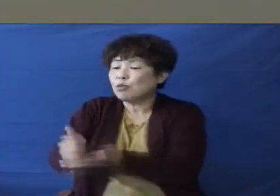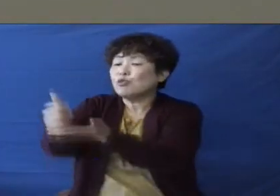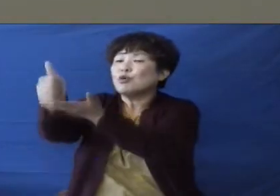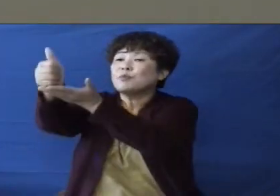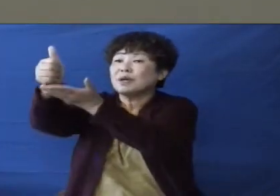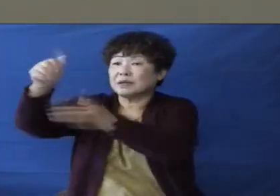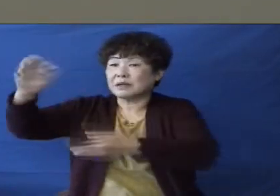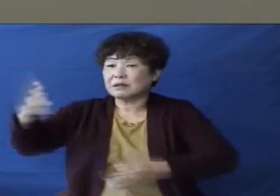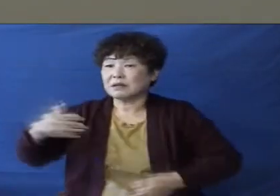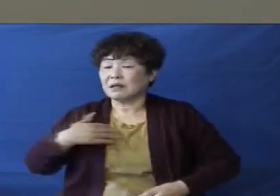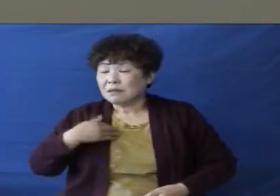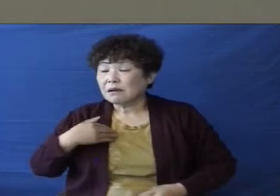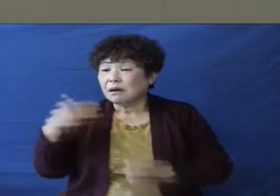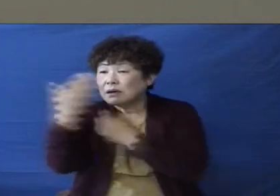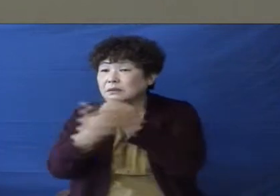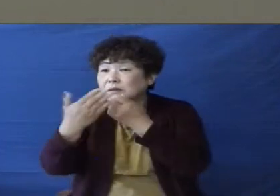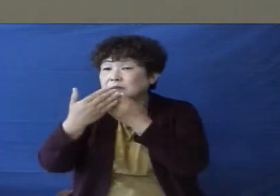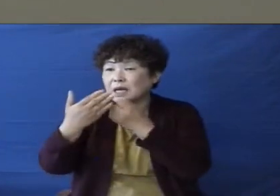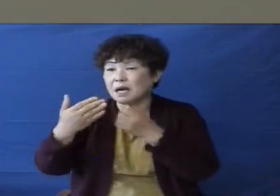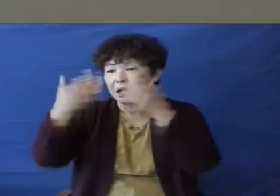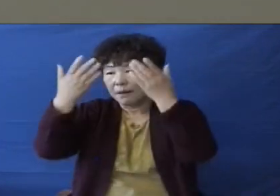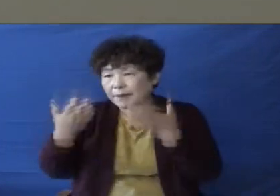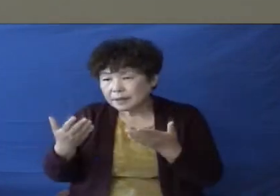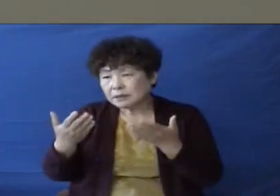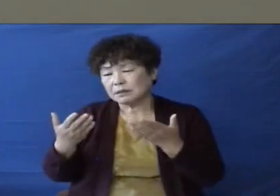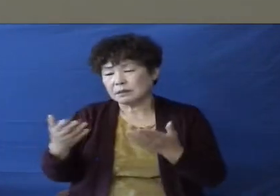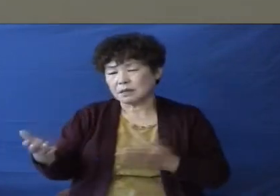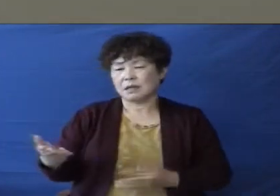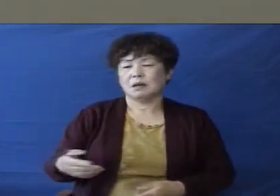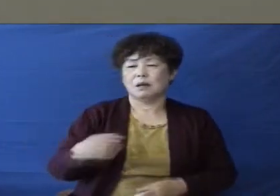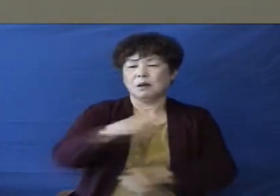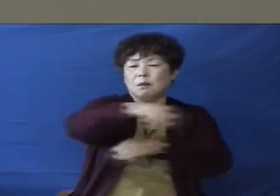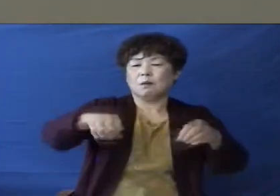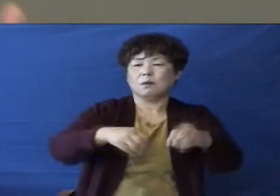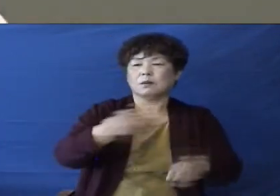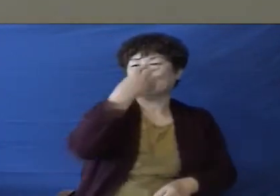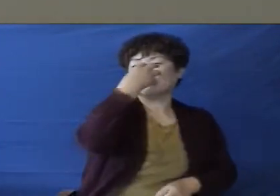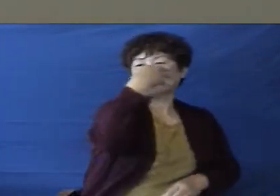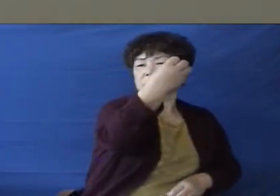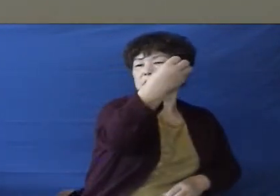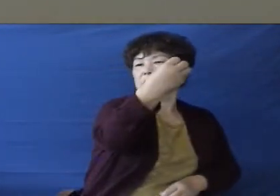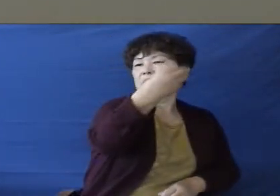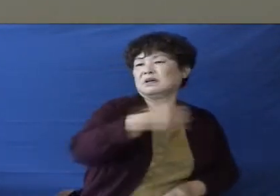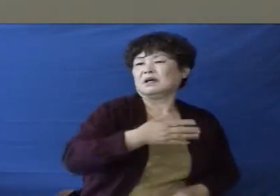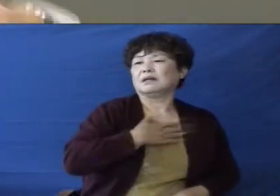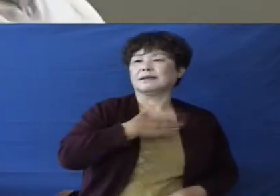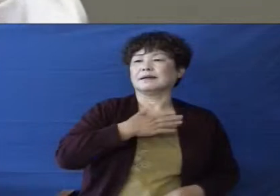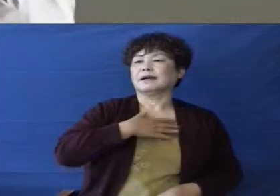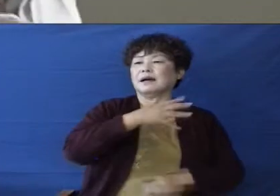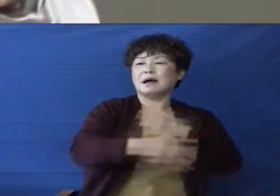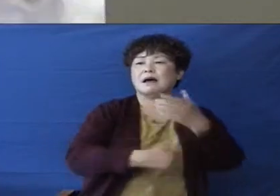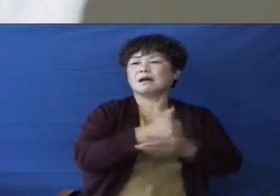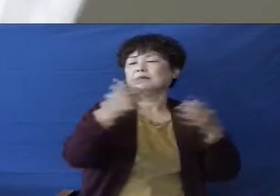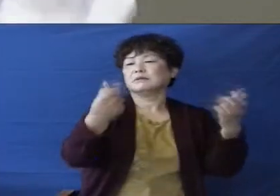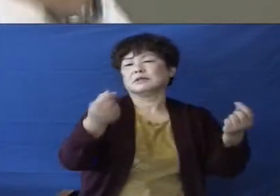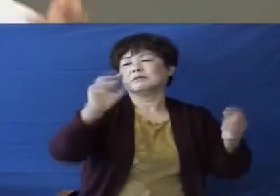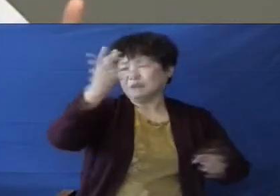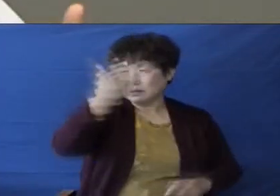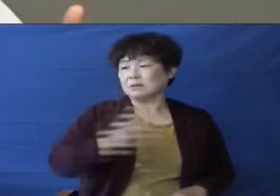그런 은사를 저도 변질되지 않을 자신이 있어요 이렇게 얘기할 사람이 누가 있겠습니까 차라리 고 하나님